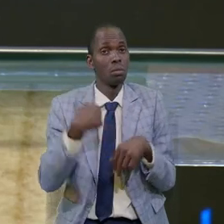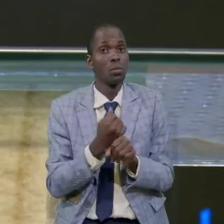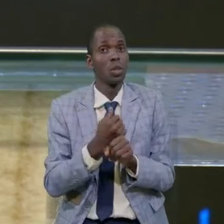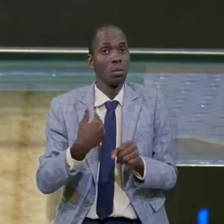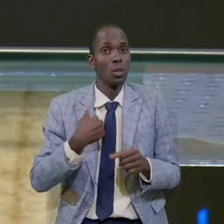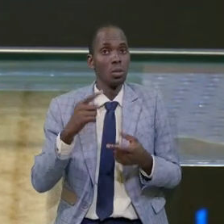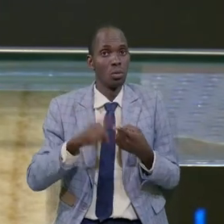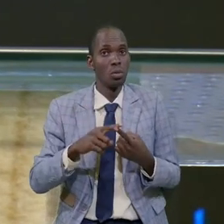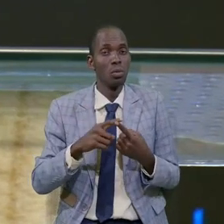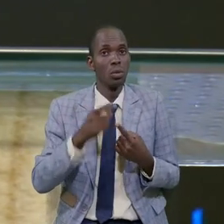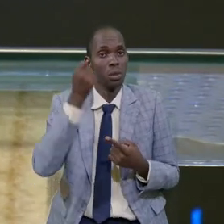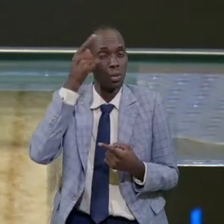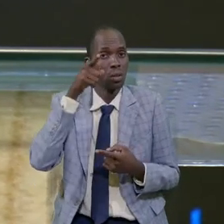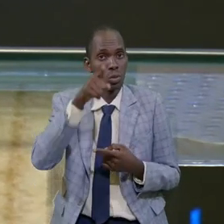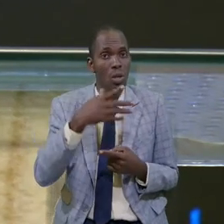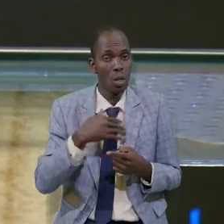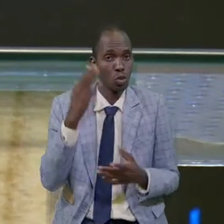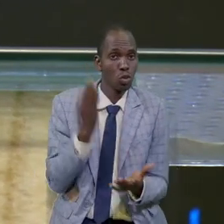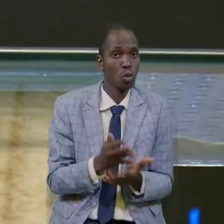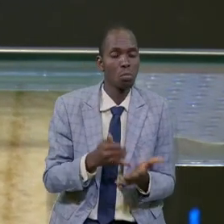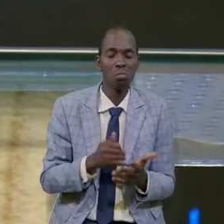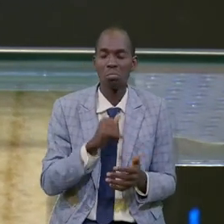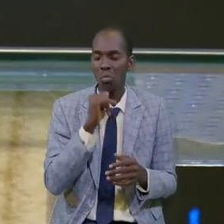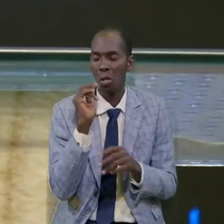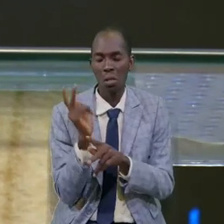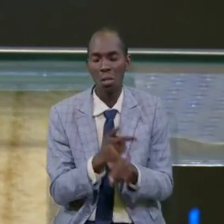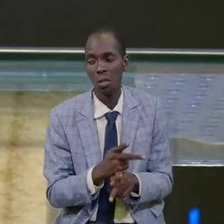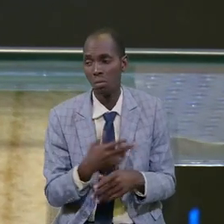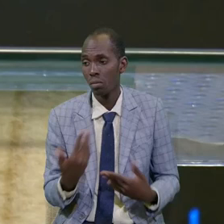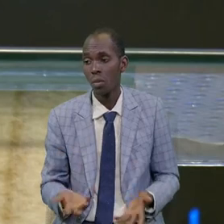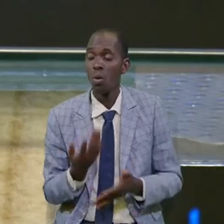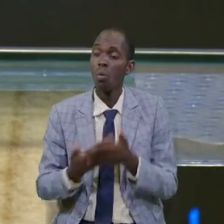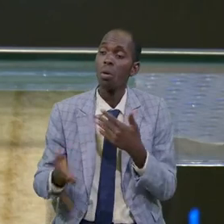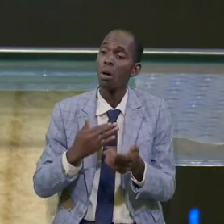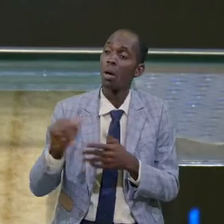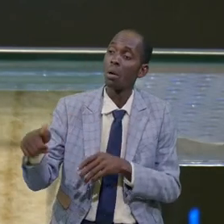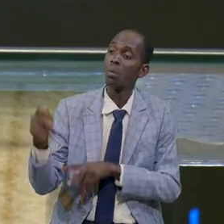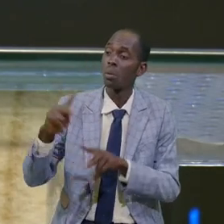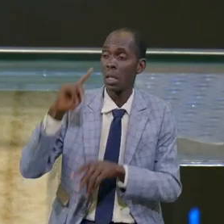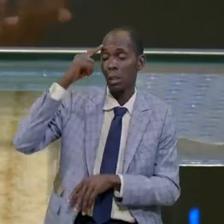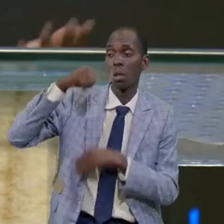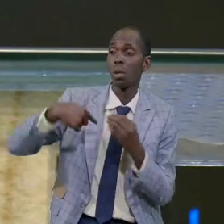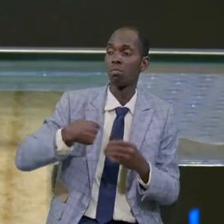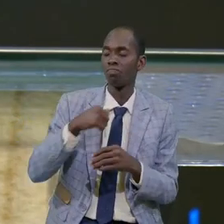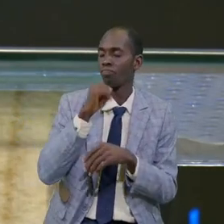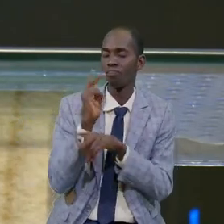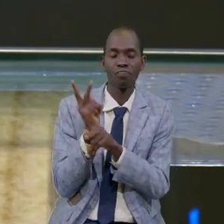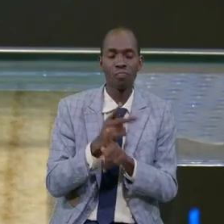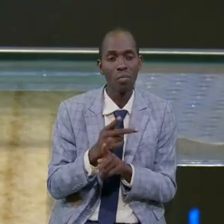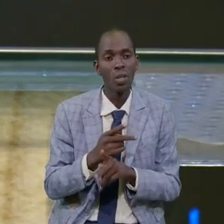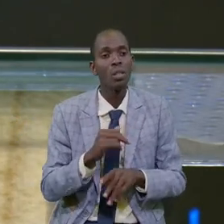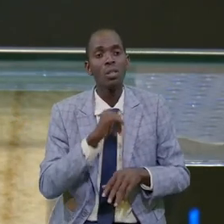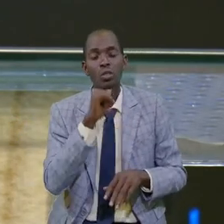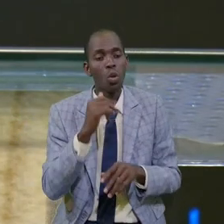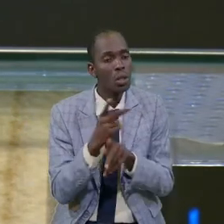qu'ils vont avoir un message, oh, ils s'en fichent. Quel que soit ce que les autres pensent, ils s'en fichent. Comment cela affecte